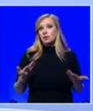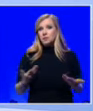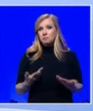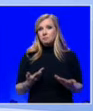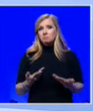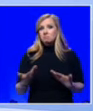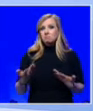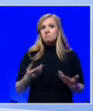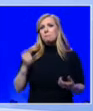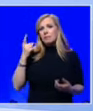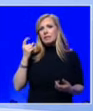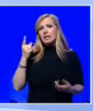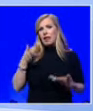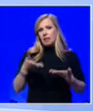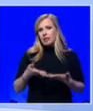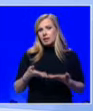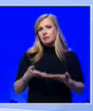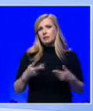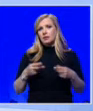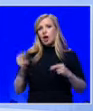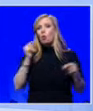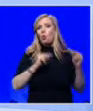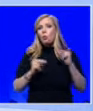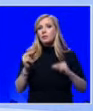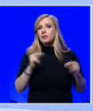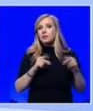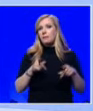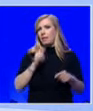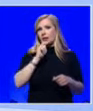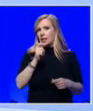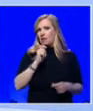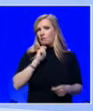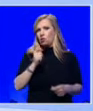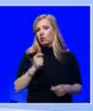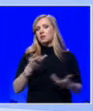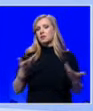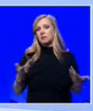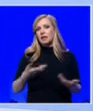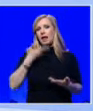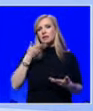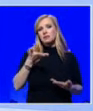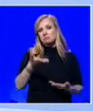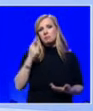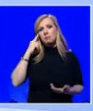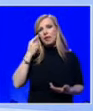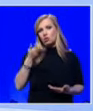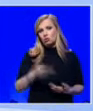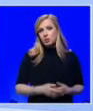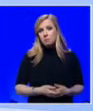повечето от председателите преди всичко, които бяха интервюирани, които заявиха своето мнение,